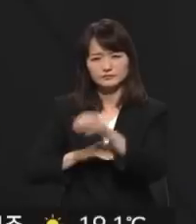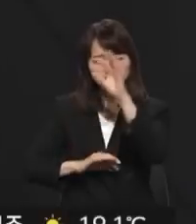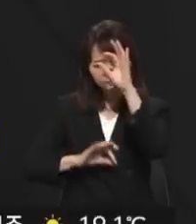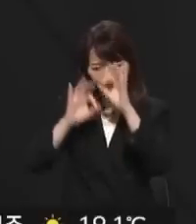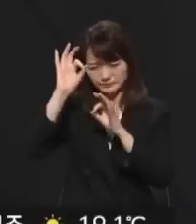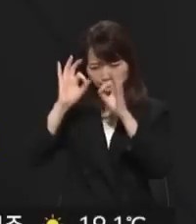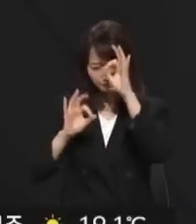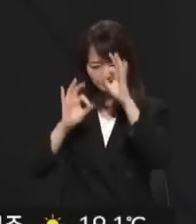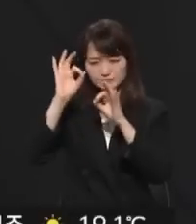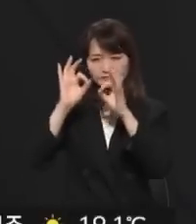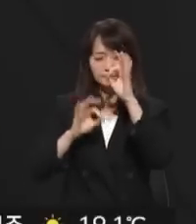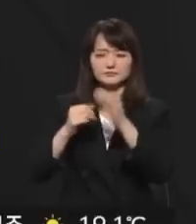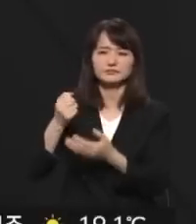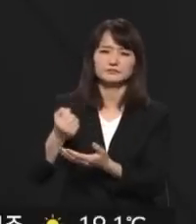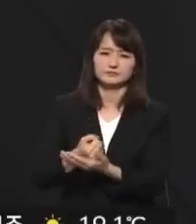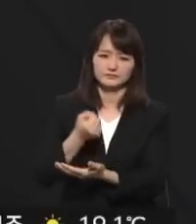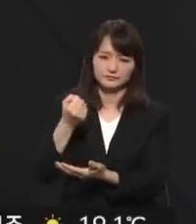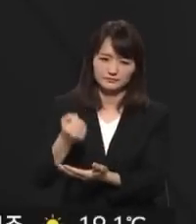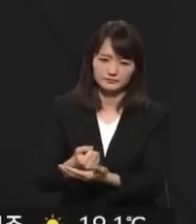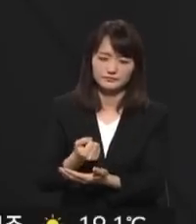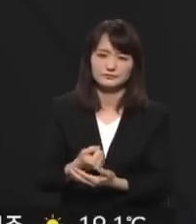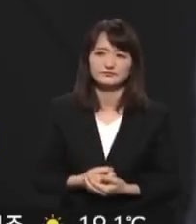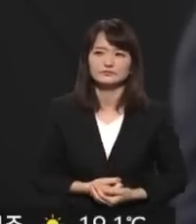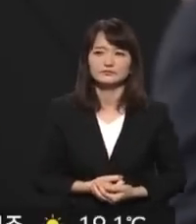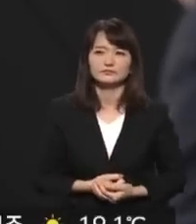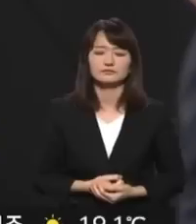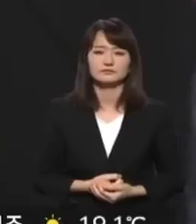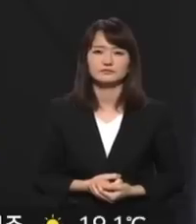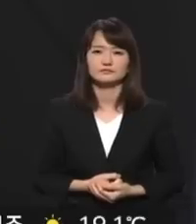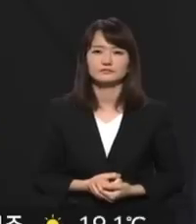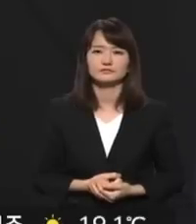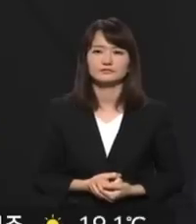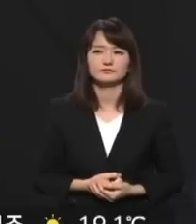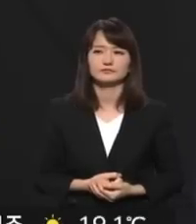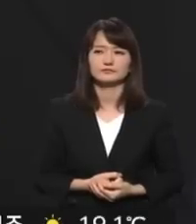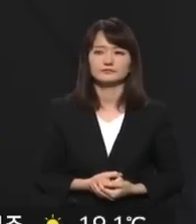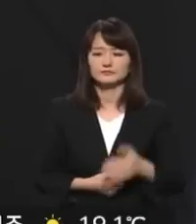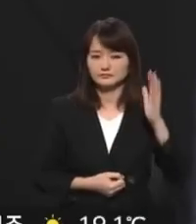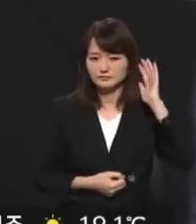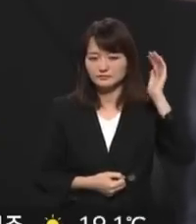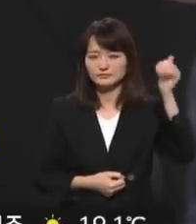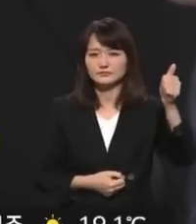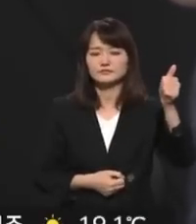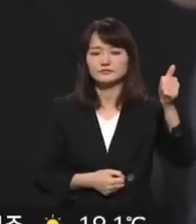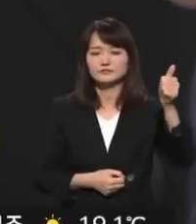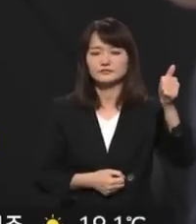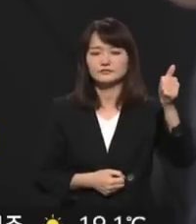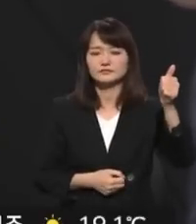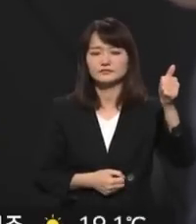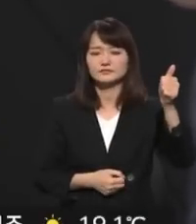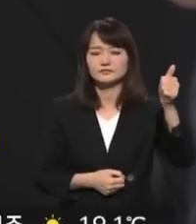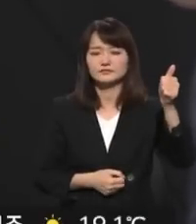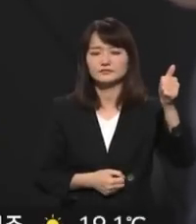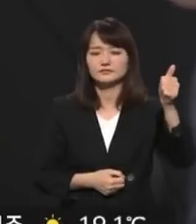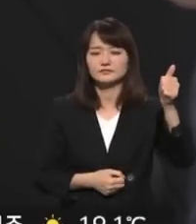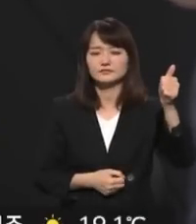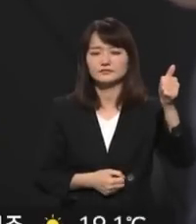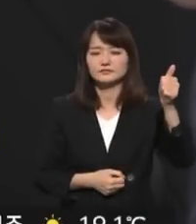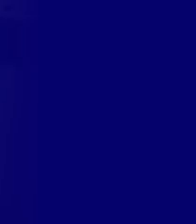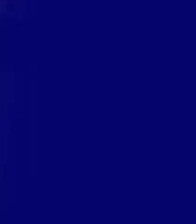실수를 하고 있다 그래서 안타깝고 일단은 대통령의 한 말씀 하셔도 좋을 것 같아요 진짜